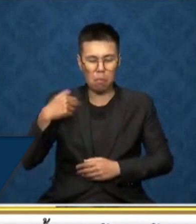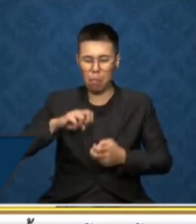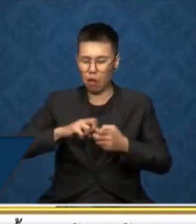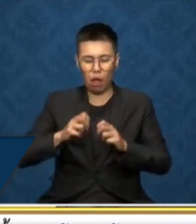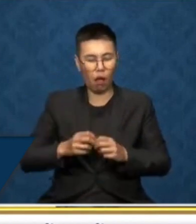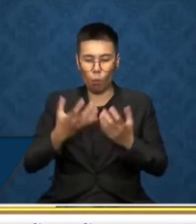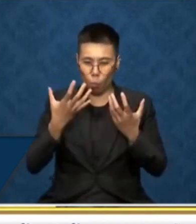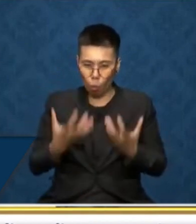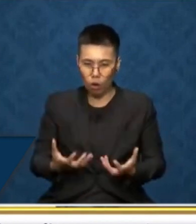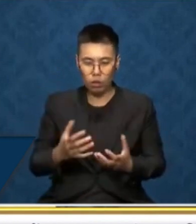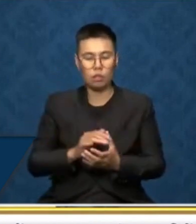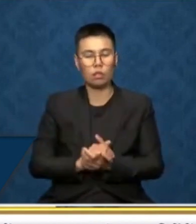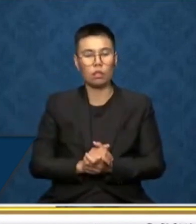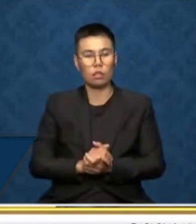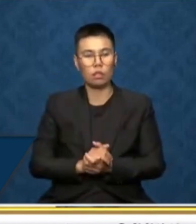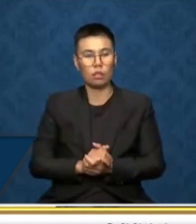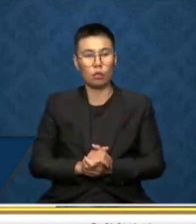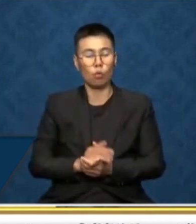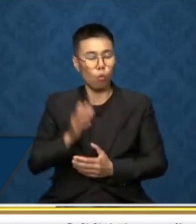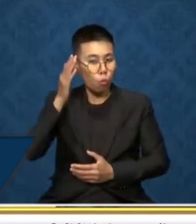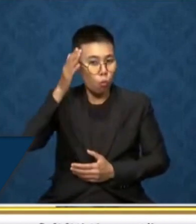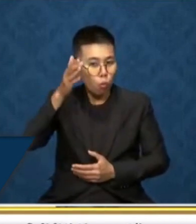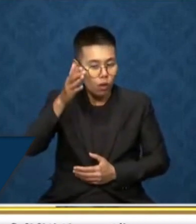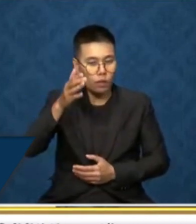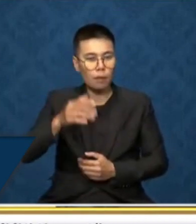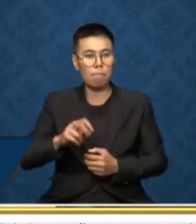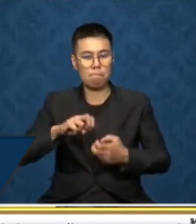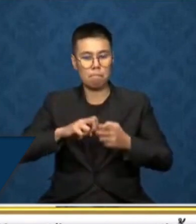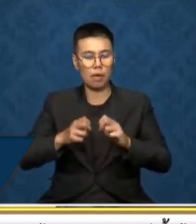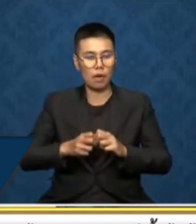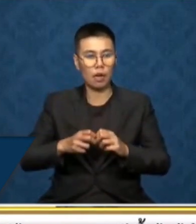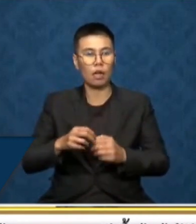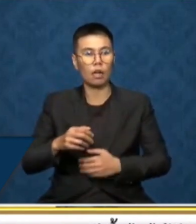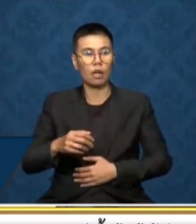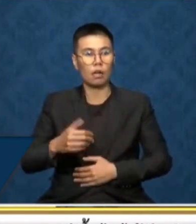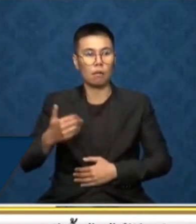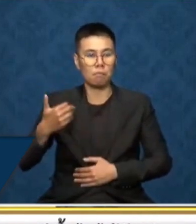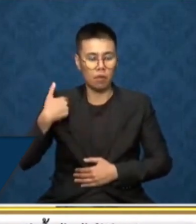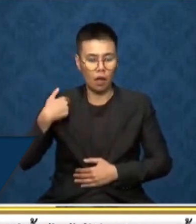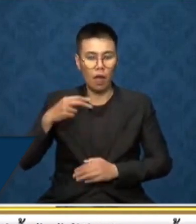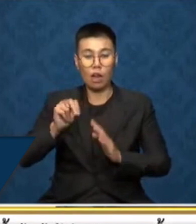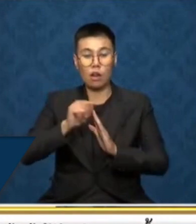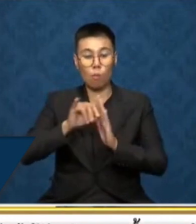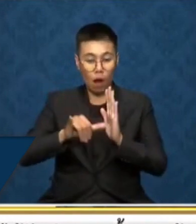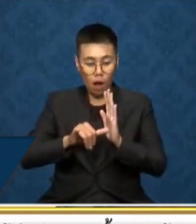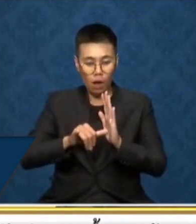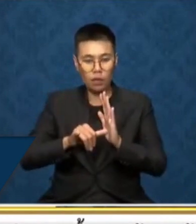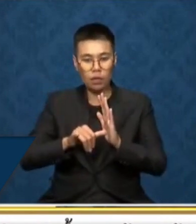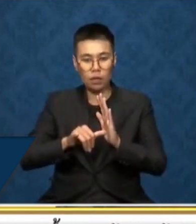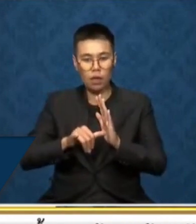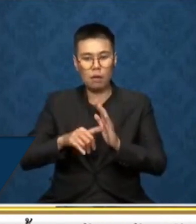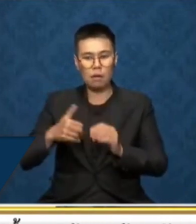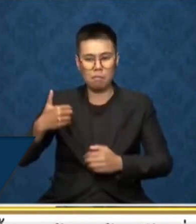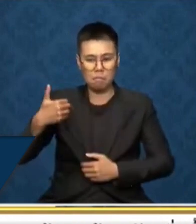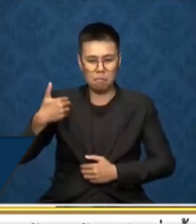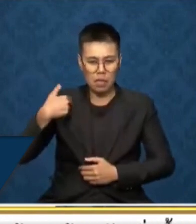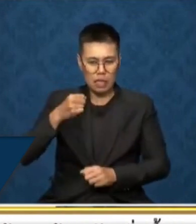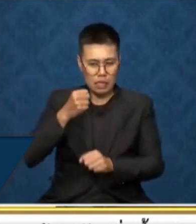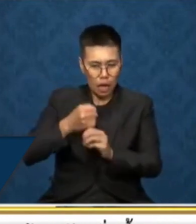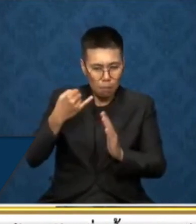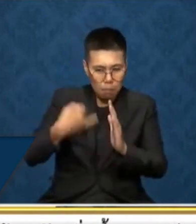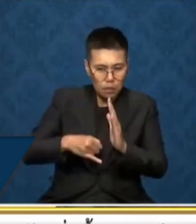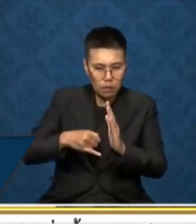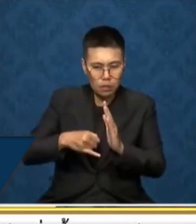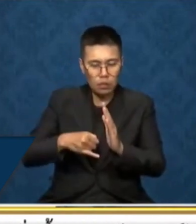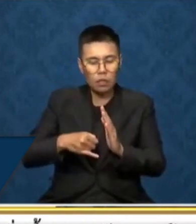พราะนั้นถัดจากนี้ไปเนี่ยนะครับเราทราบแล้วว่าปัญหาที่มาจากนโยบายหรือมาตรการที่มีบทลงโทษและไม่มีมาตร